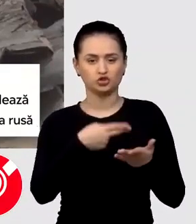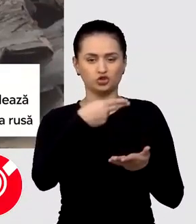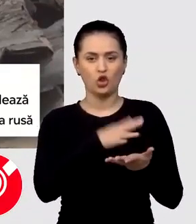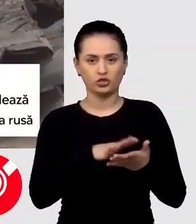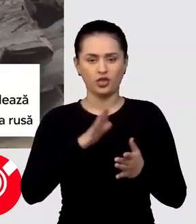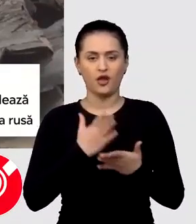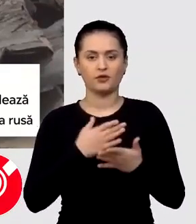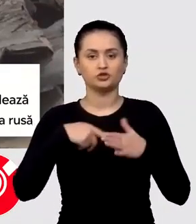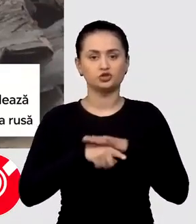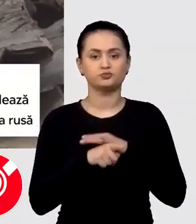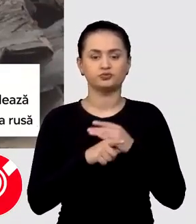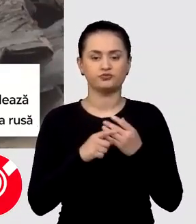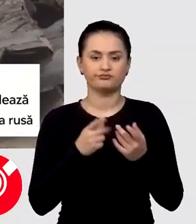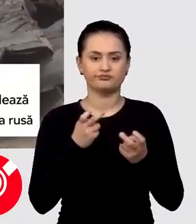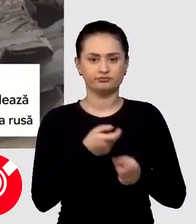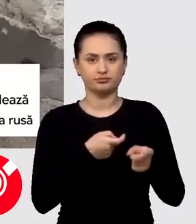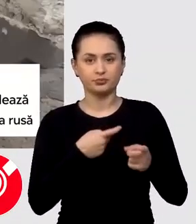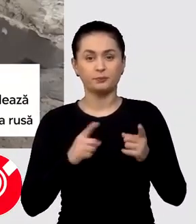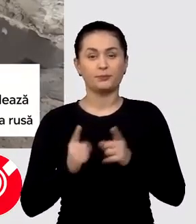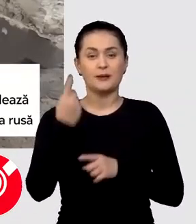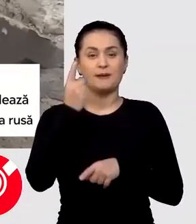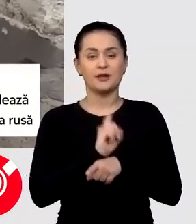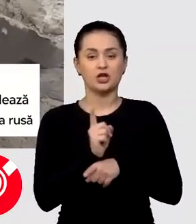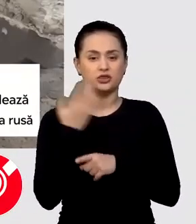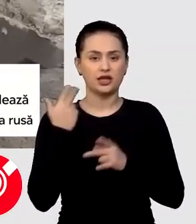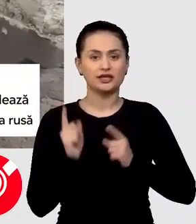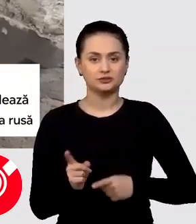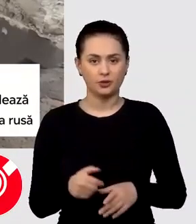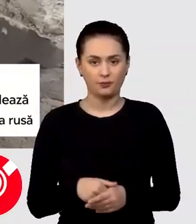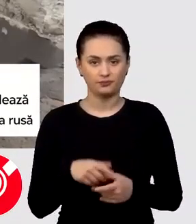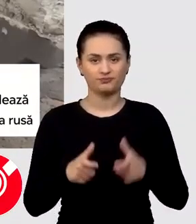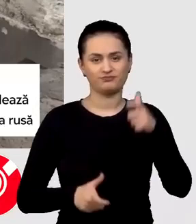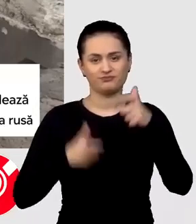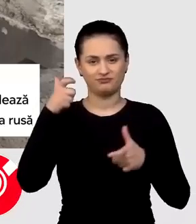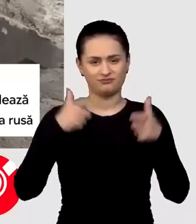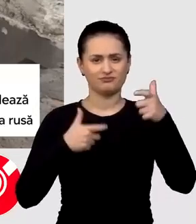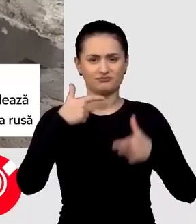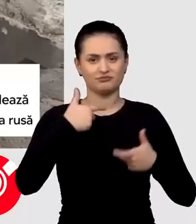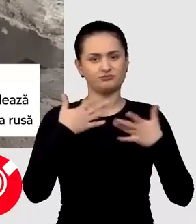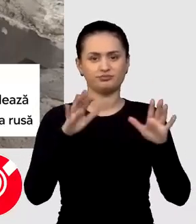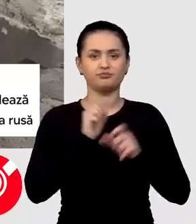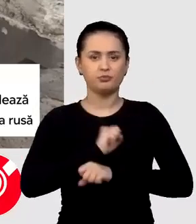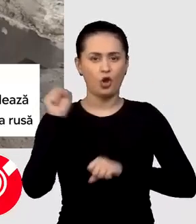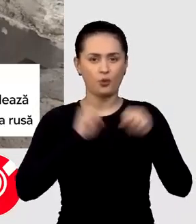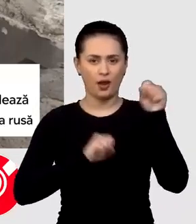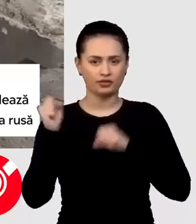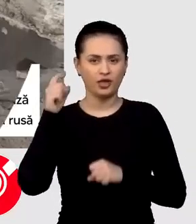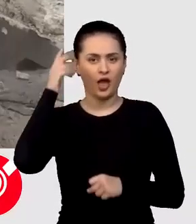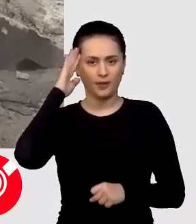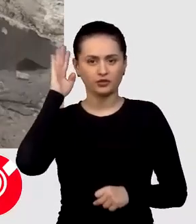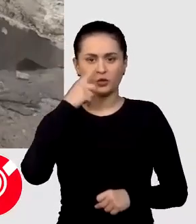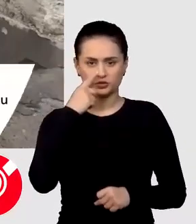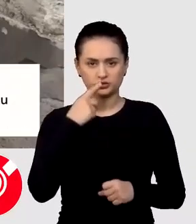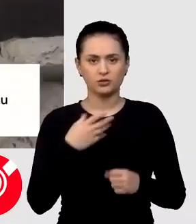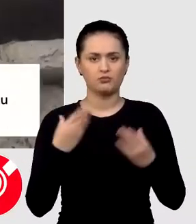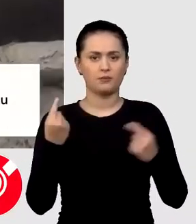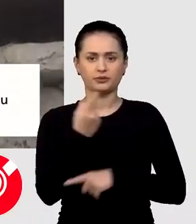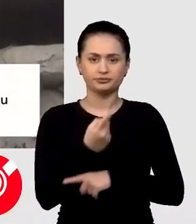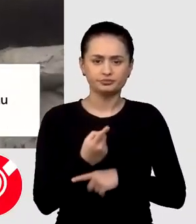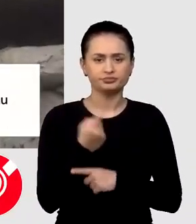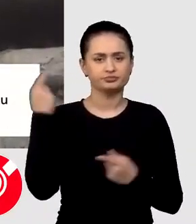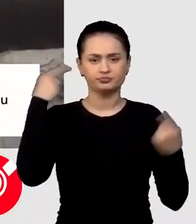a fost sub foc încă din primele minute ale războiului. Clădirile rezidențiale înalte de aici au fost bombardate de armata rusă